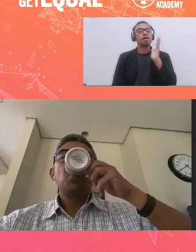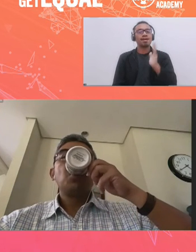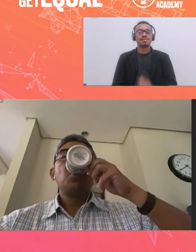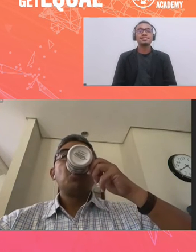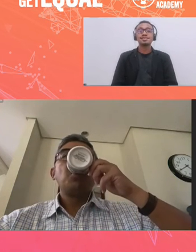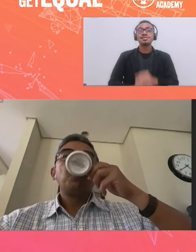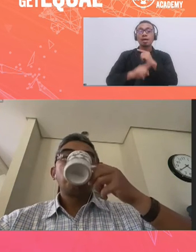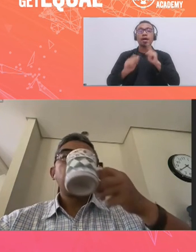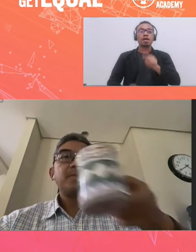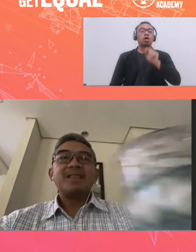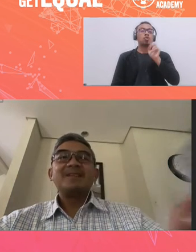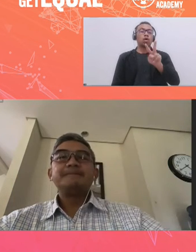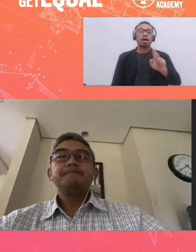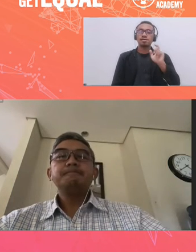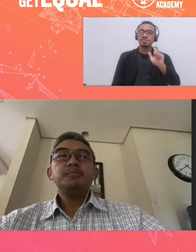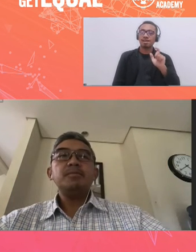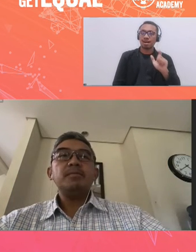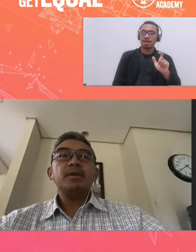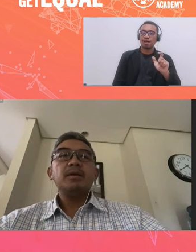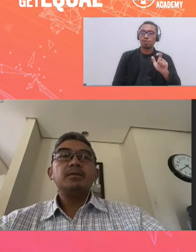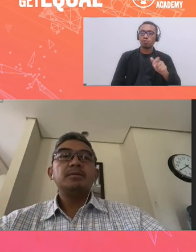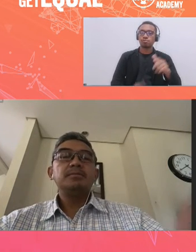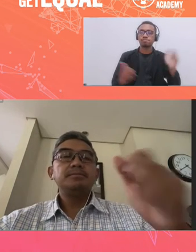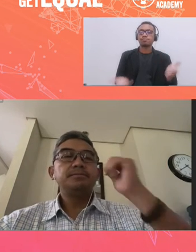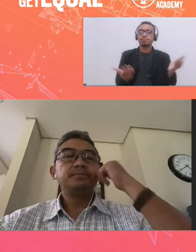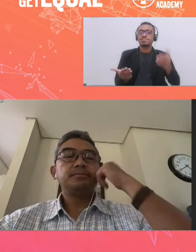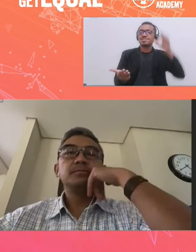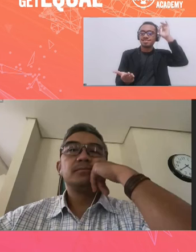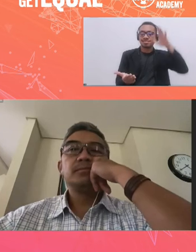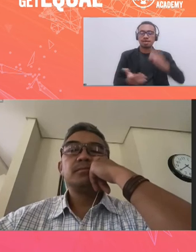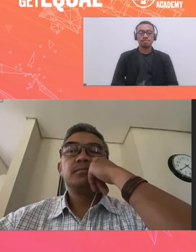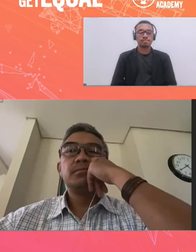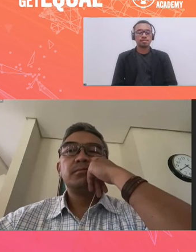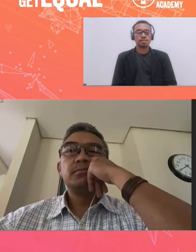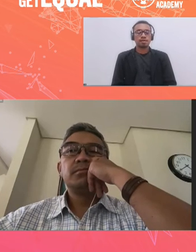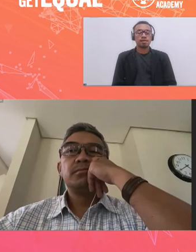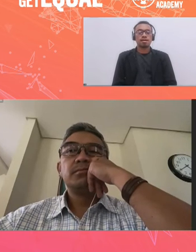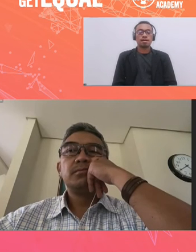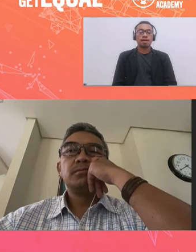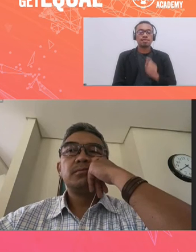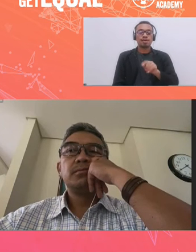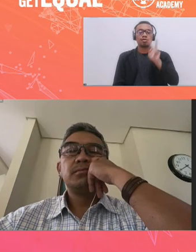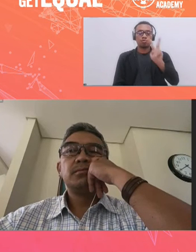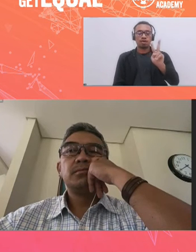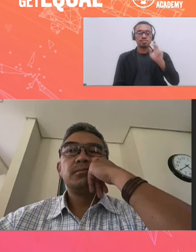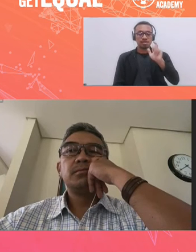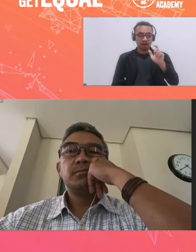ketika saya banyak berinteraksi pemberdayaan di desa. Dua jalur atau dua entry point yang ketika perempuan masuk